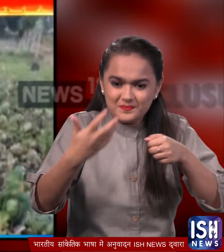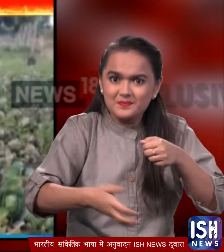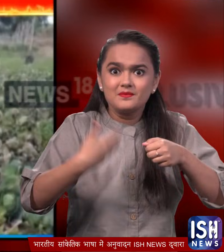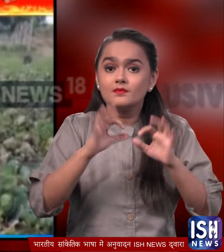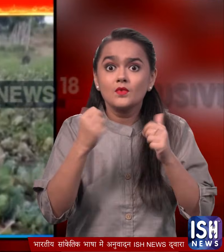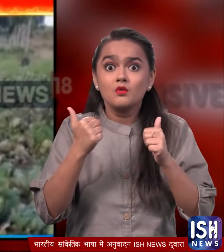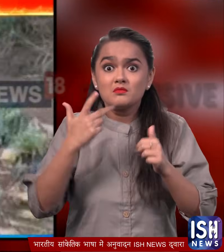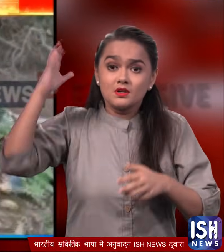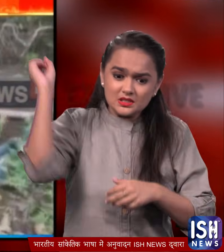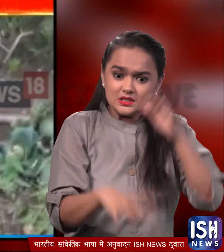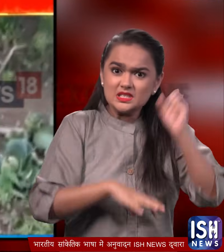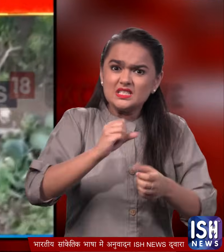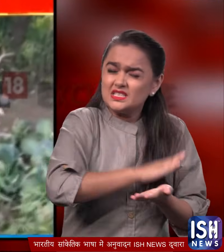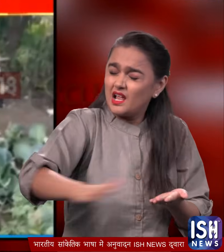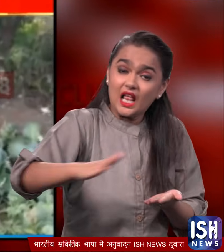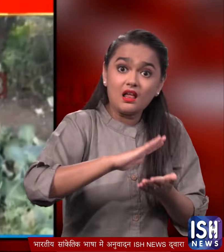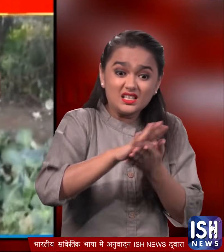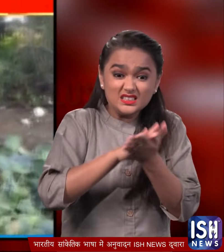देखते ही देखते नष्ट कर दिया।